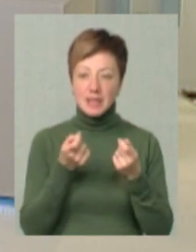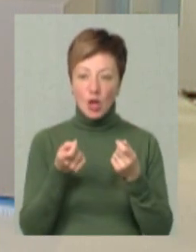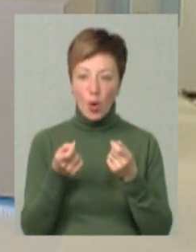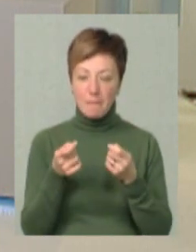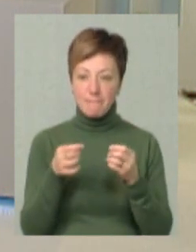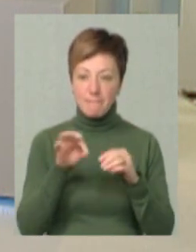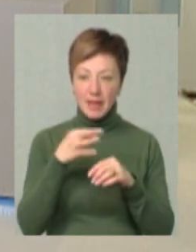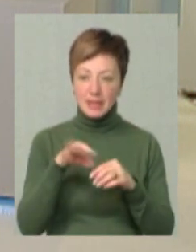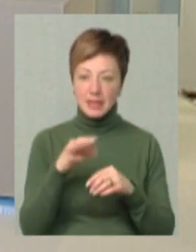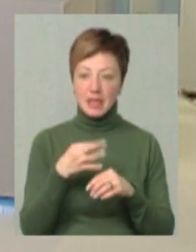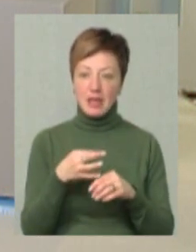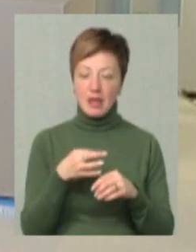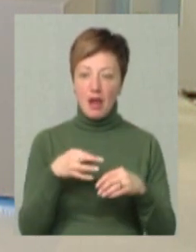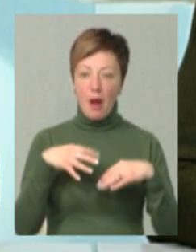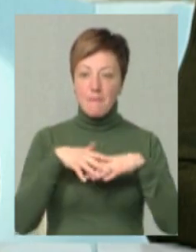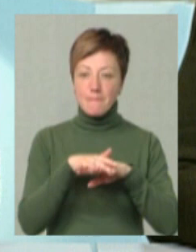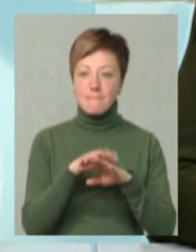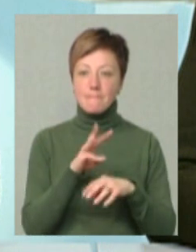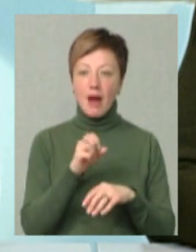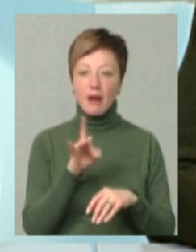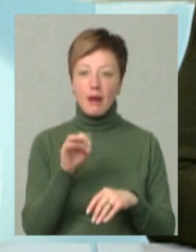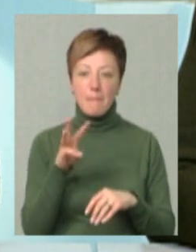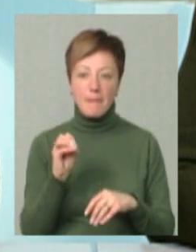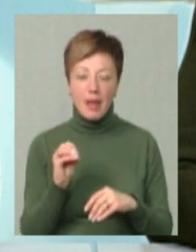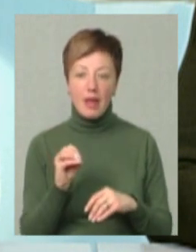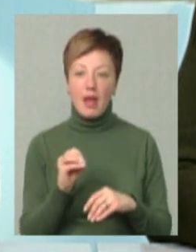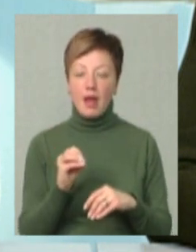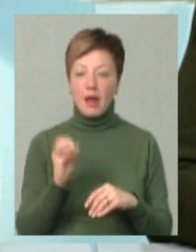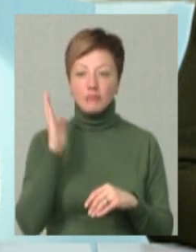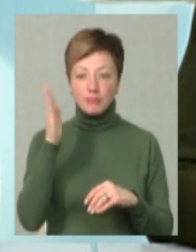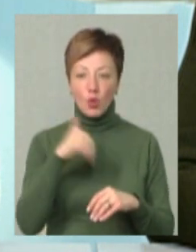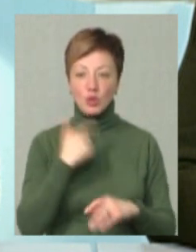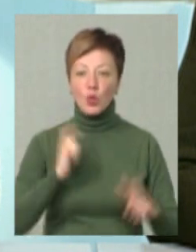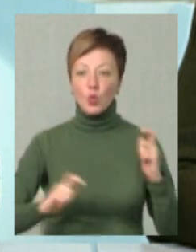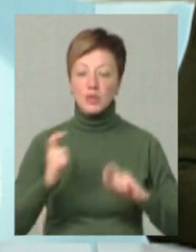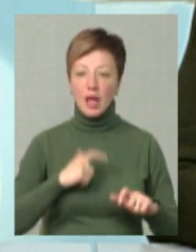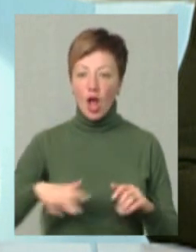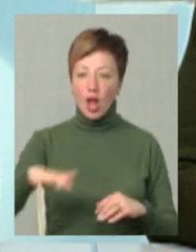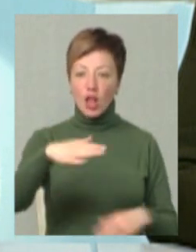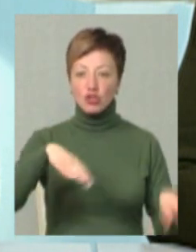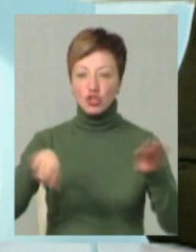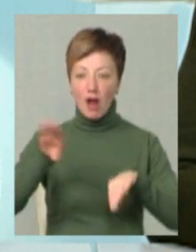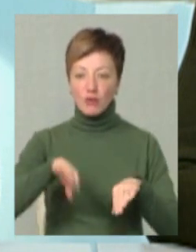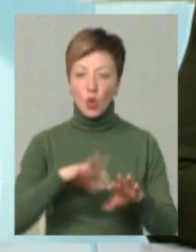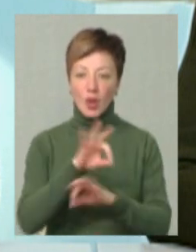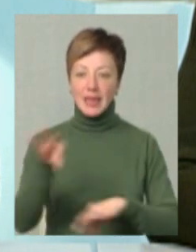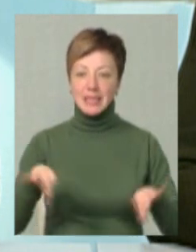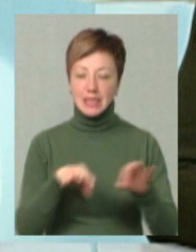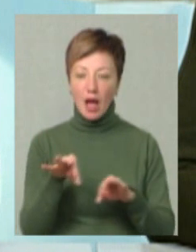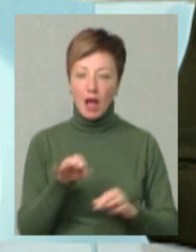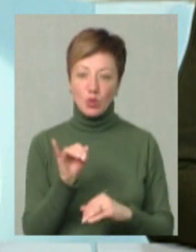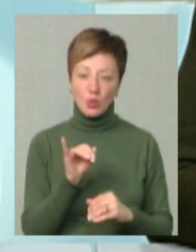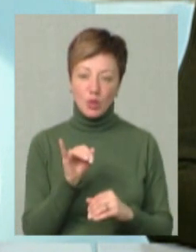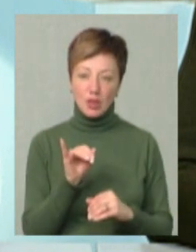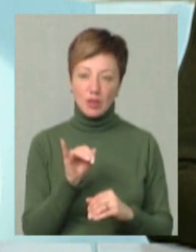бісероплетіння, макраме. І в перспективі ми ще хочемо зробити курси з ландшафтного дизайну і курси